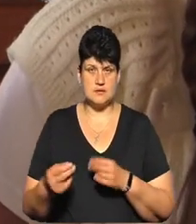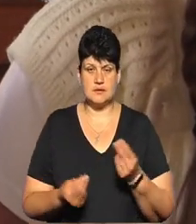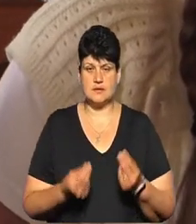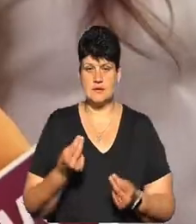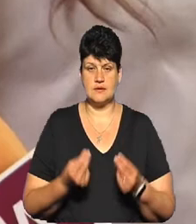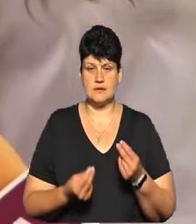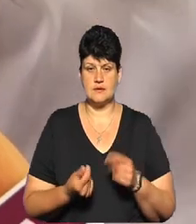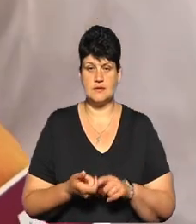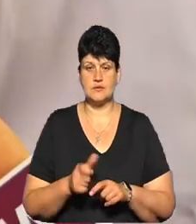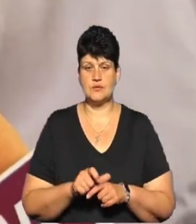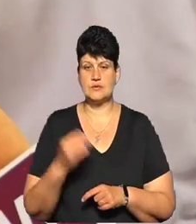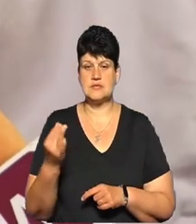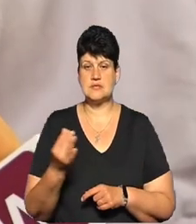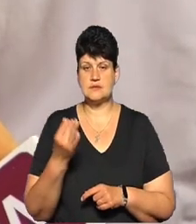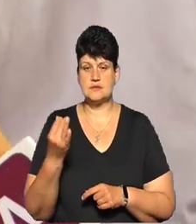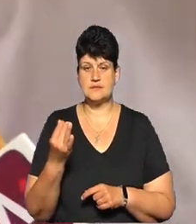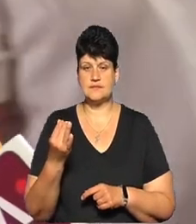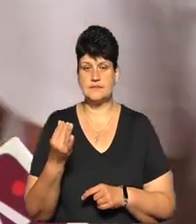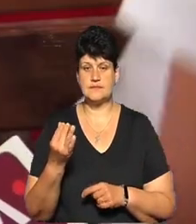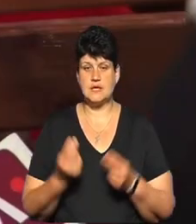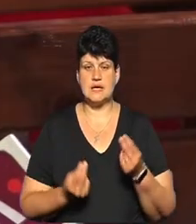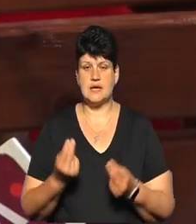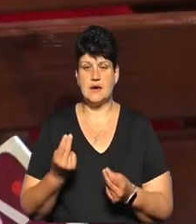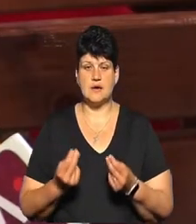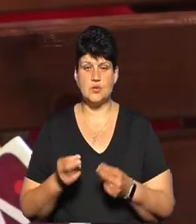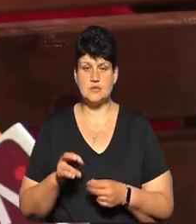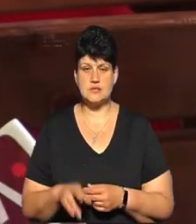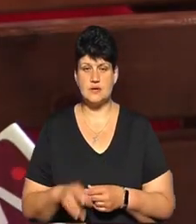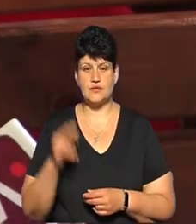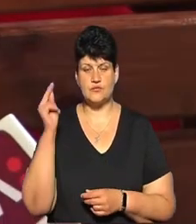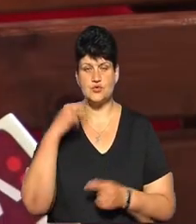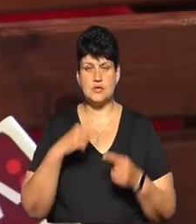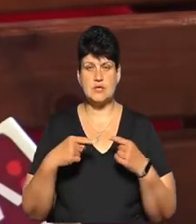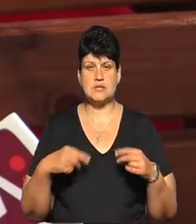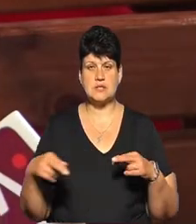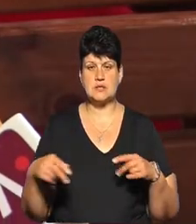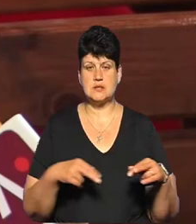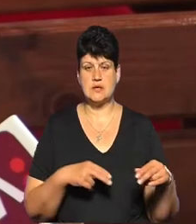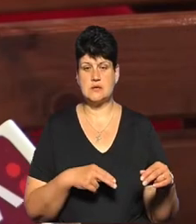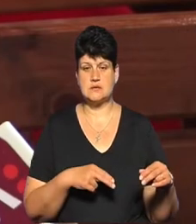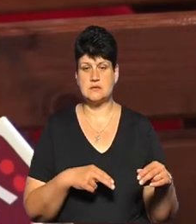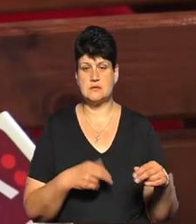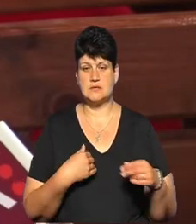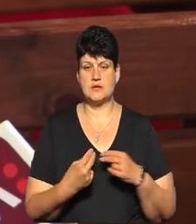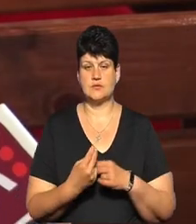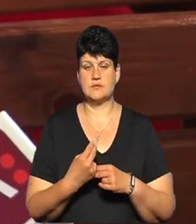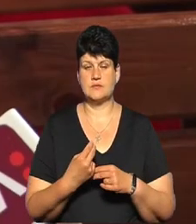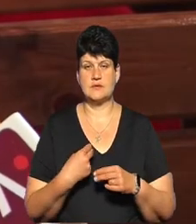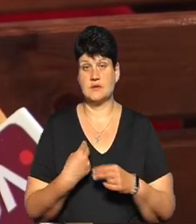дуже цікаво. Граюся, вчу різні танці. Мене тут навіть танцювати